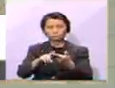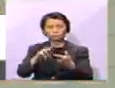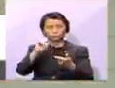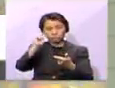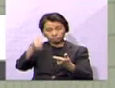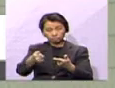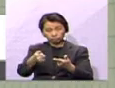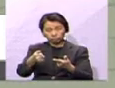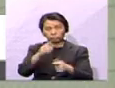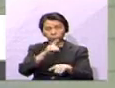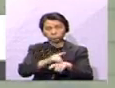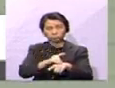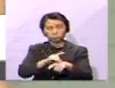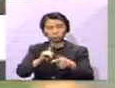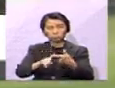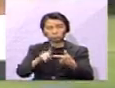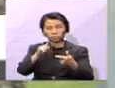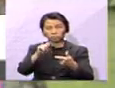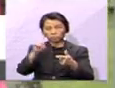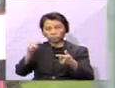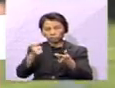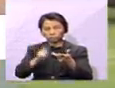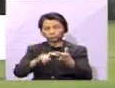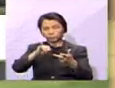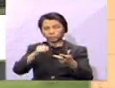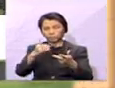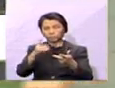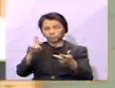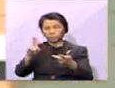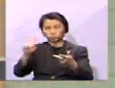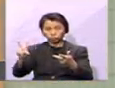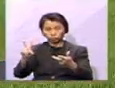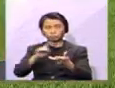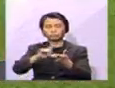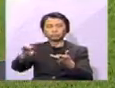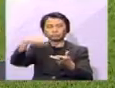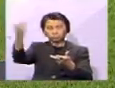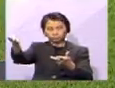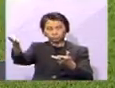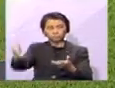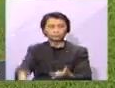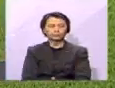esok diikuti ttim dan jdt2 pada minggu